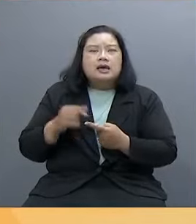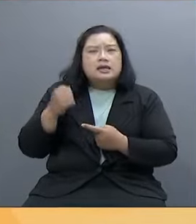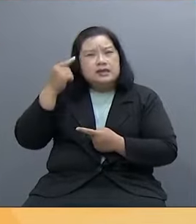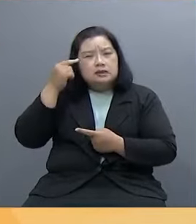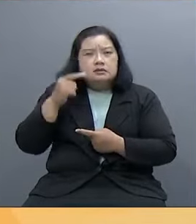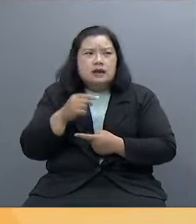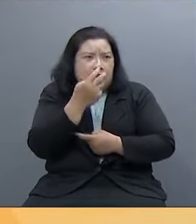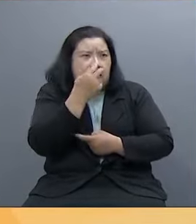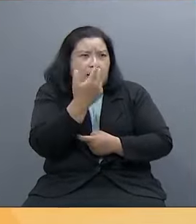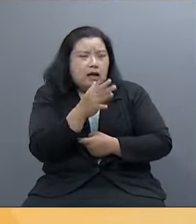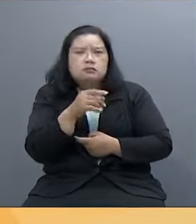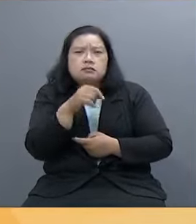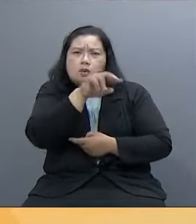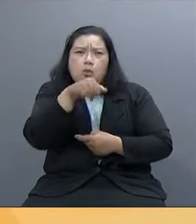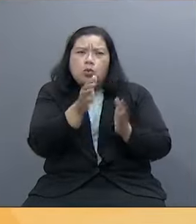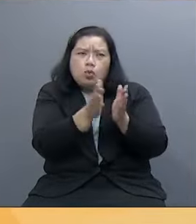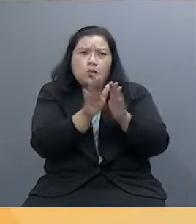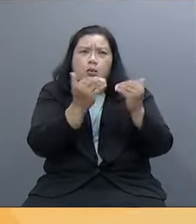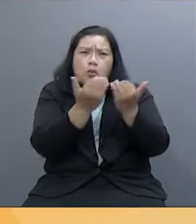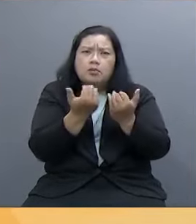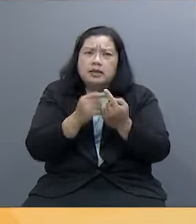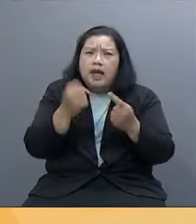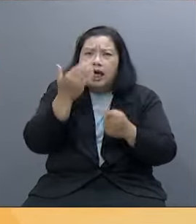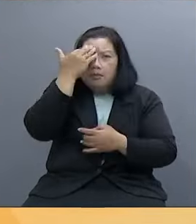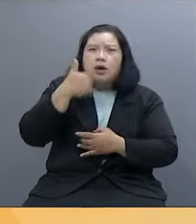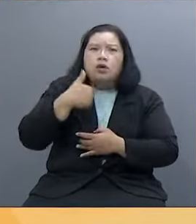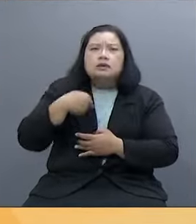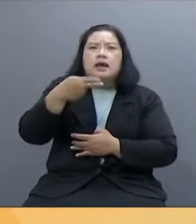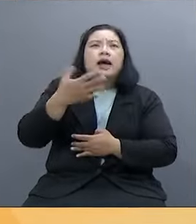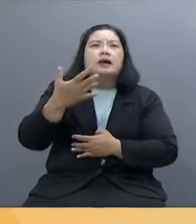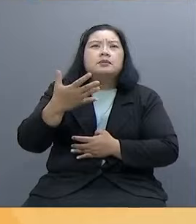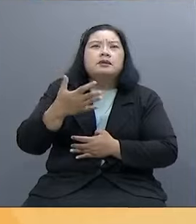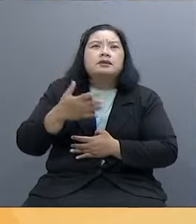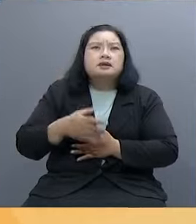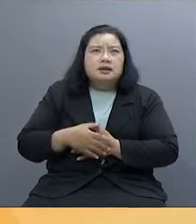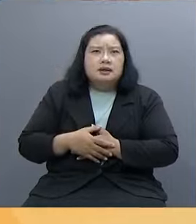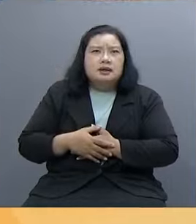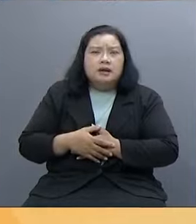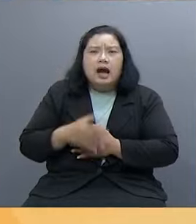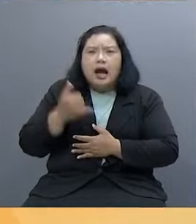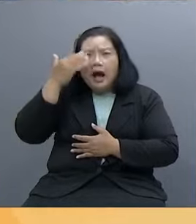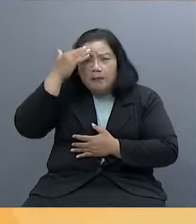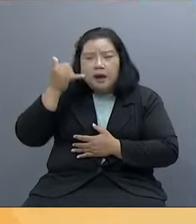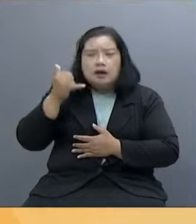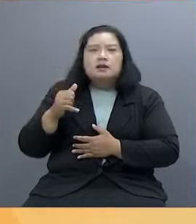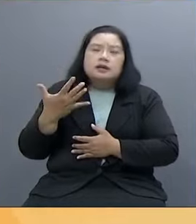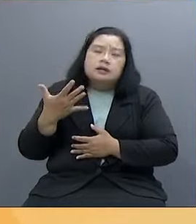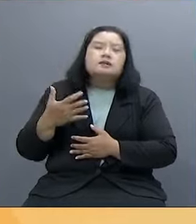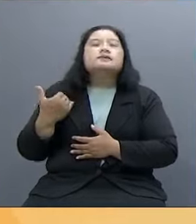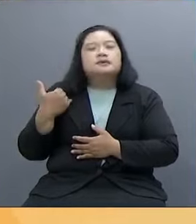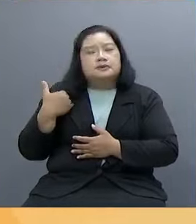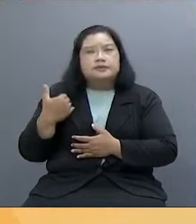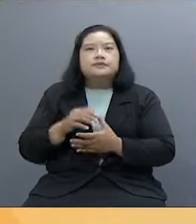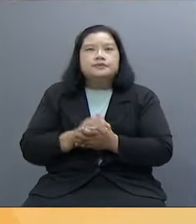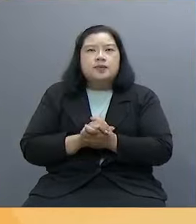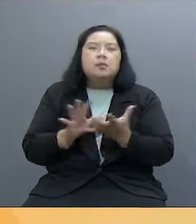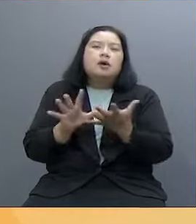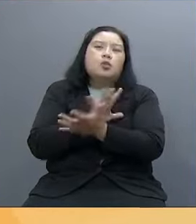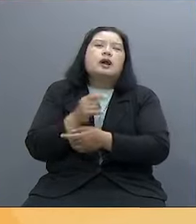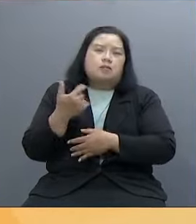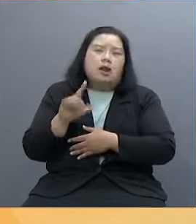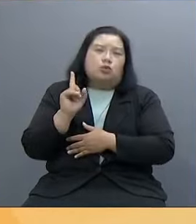ช ่แต่พอลูกหลานมาไม่อยู่บ้านเพราะอะไรเดินไปอวดกับบ้านข้างๆอยู่ว่าลูกหลานมา ใช่ใช่มันเป็นประเพณีนิยมไปแล้ว